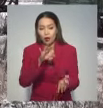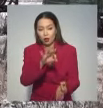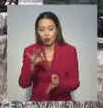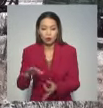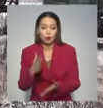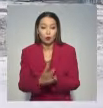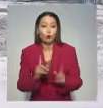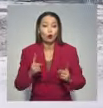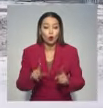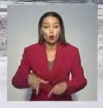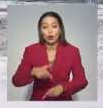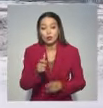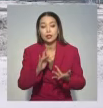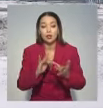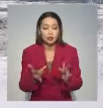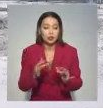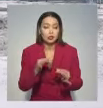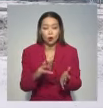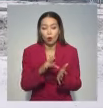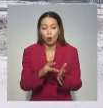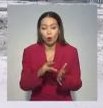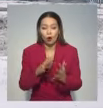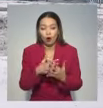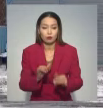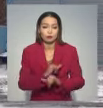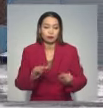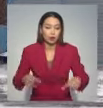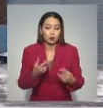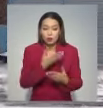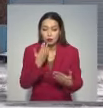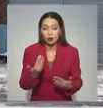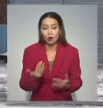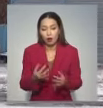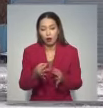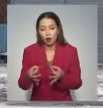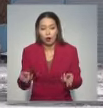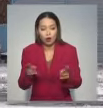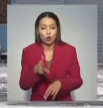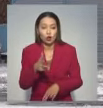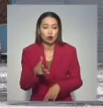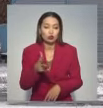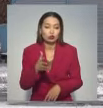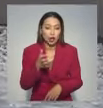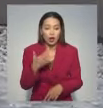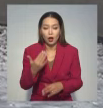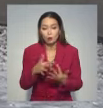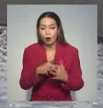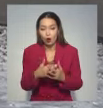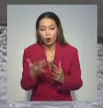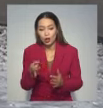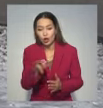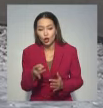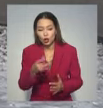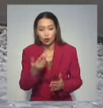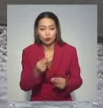қалуда. Себебі жол, интернет, инфрақұрылым жоқ. Сын мен сұрақтың астында қалған үкімет 3,5 мың ауылдың инфрақұрылымы республикалық